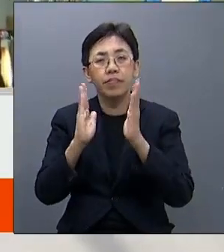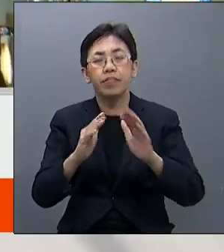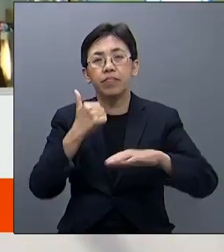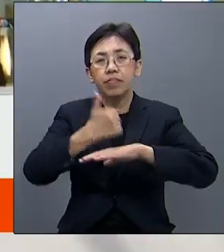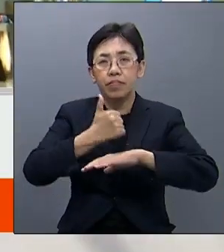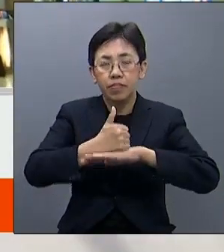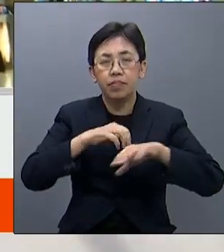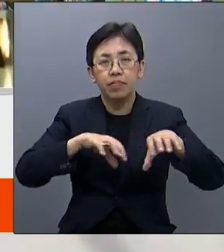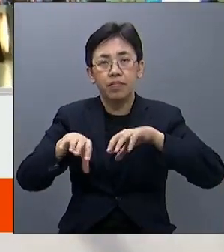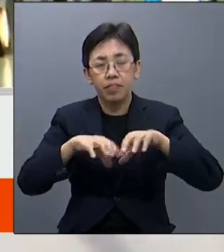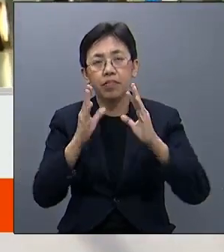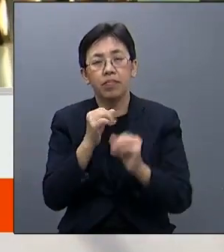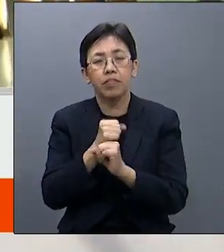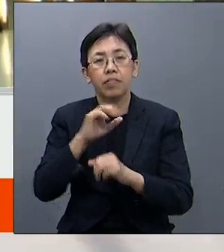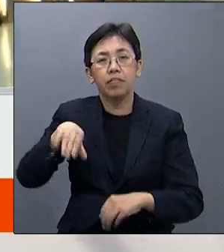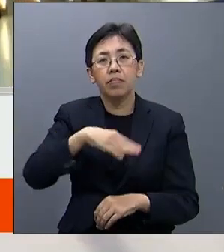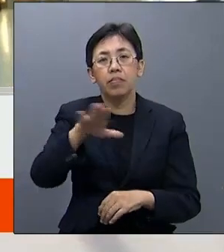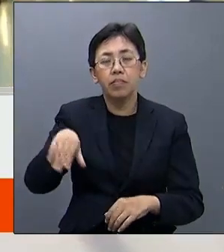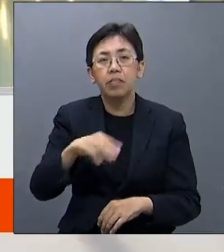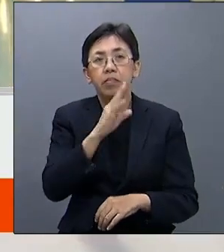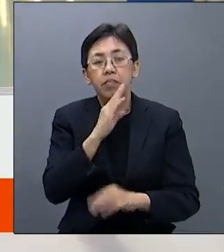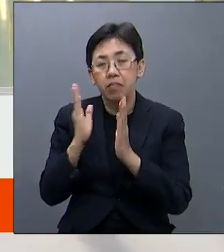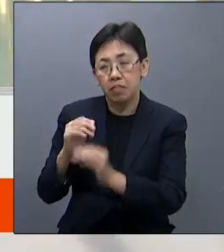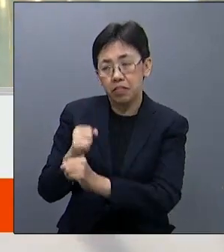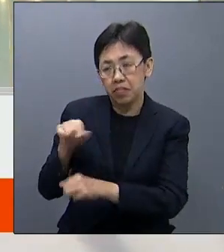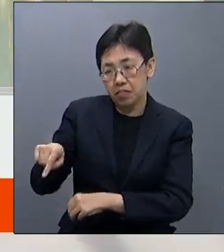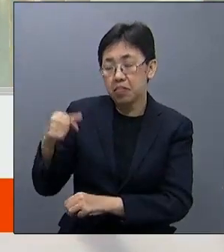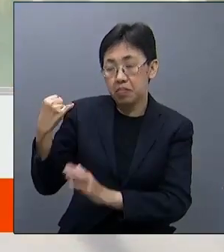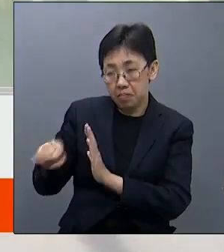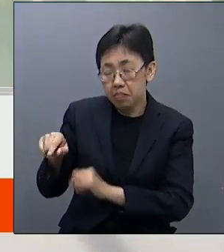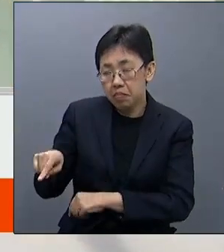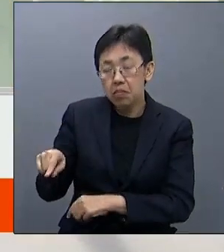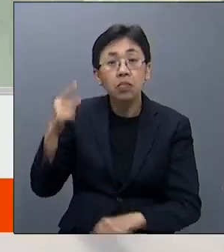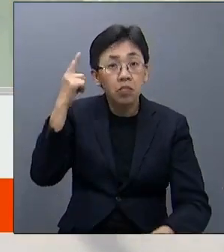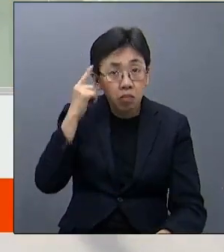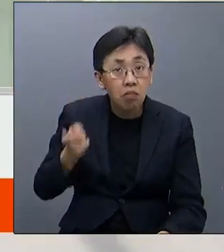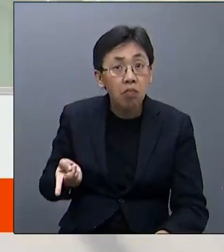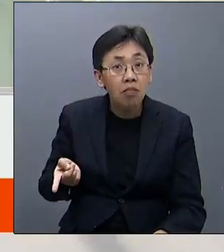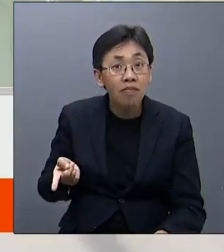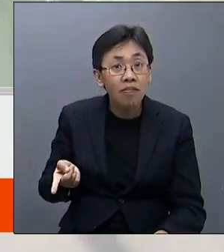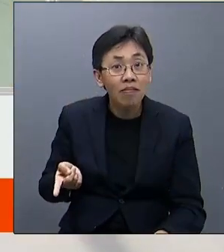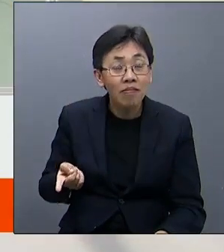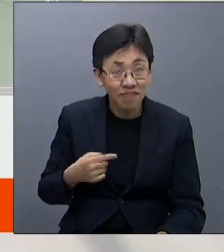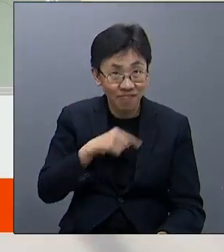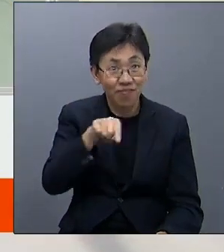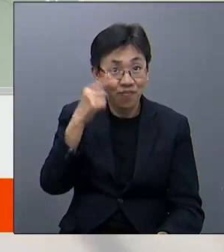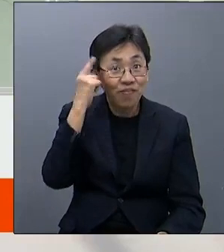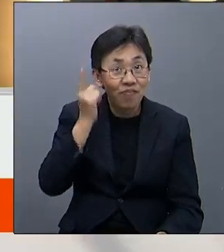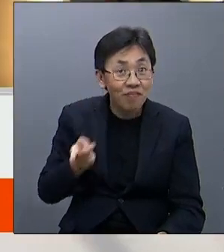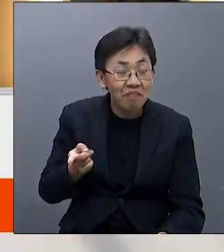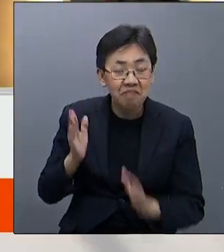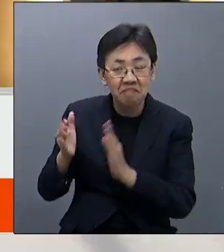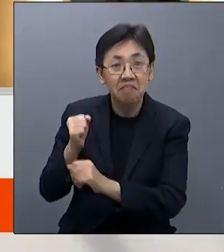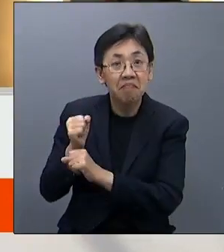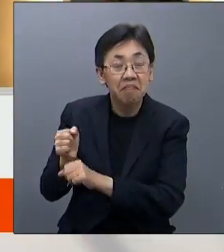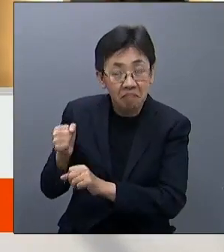แล้วก็คนที่ทำงานทุกคนเลยว่าถ้าลูกน้องเราเองทำเราจะรู้ไหม ค ่ ะ นะฮะคนที่ต้